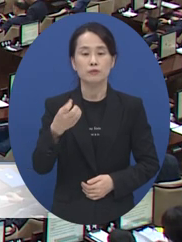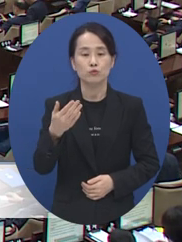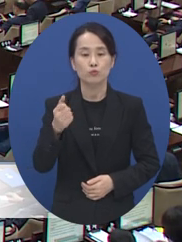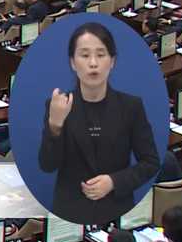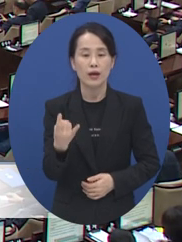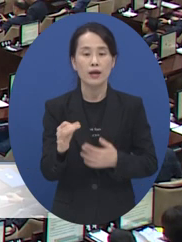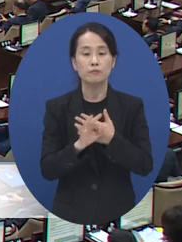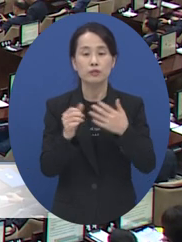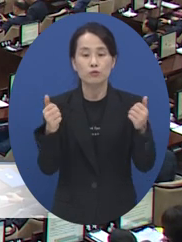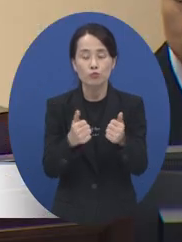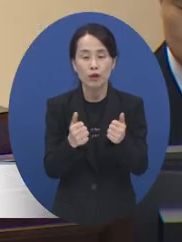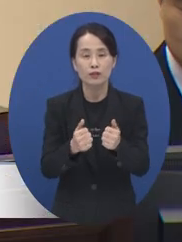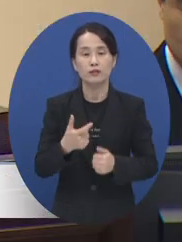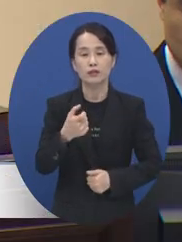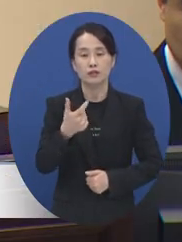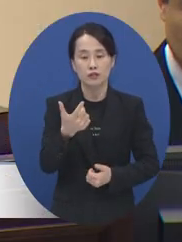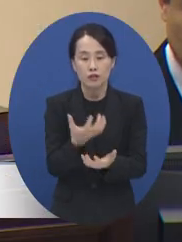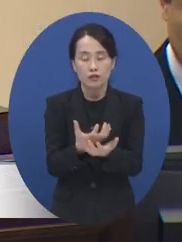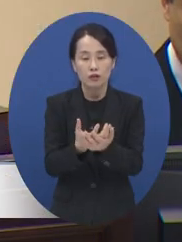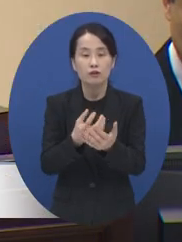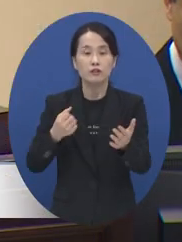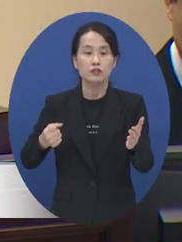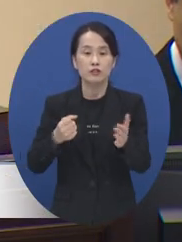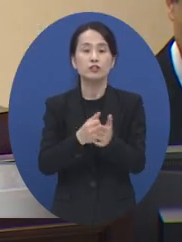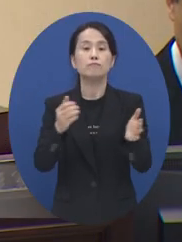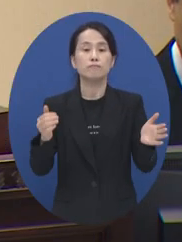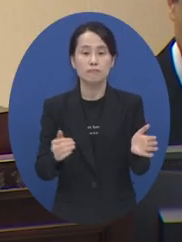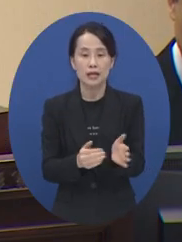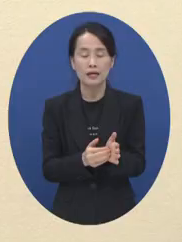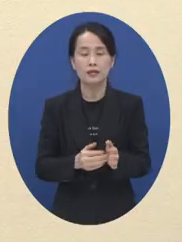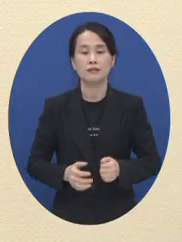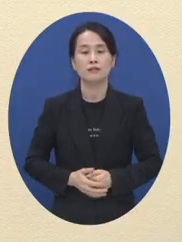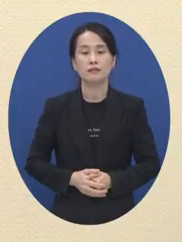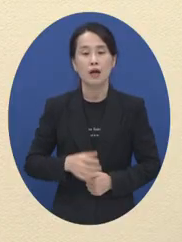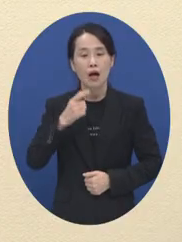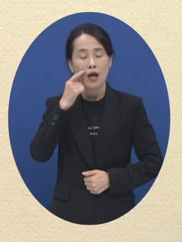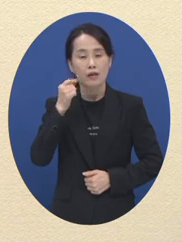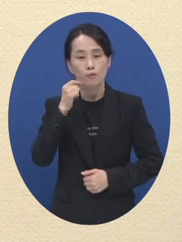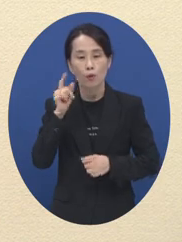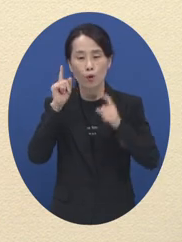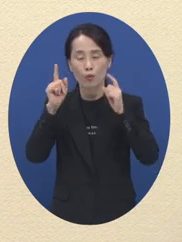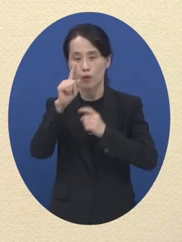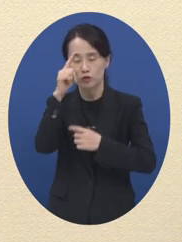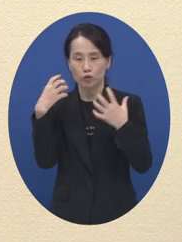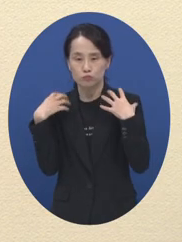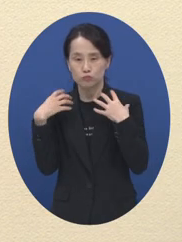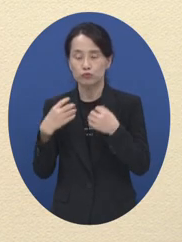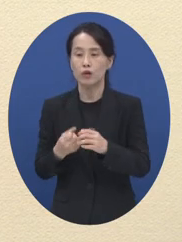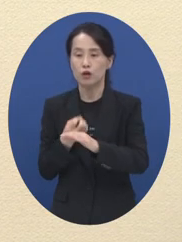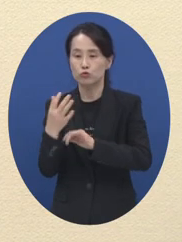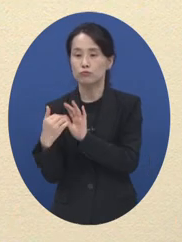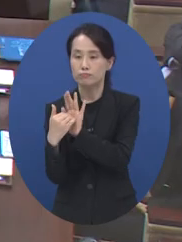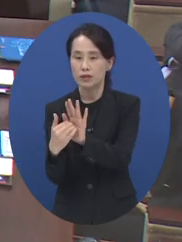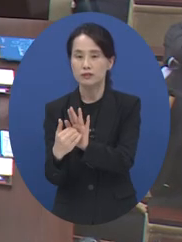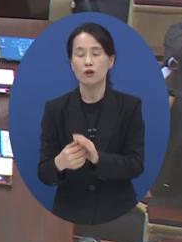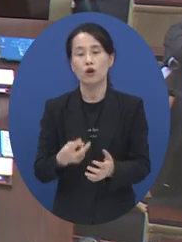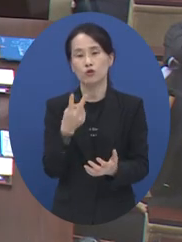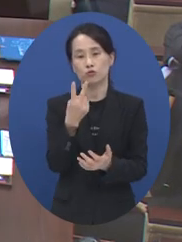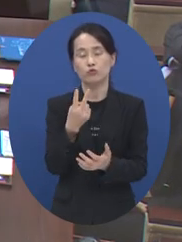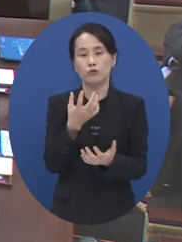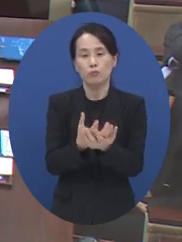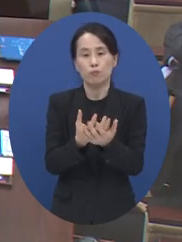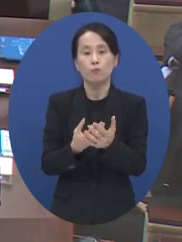339회 임시회 는 66개 안건을 통과시키고 마무리됐습니다 일본 정부의 수출 규제 조치에 대응하는 내용 2 거니